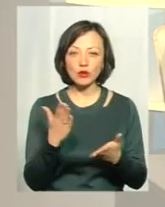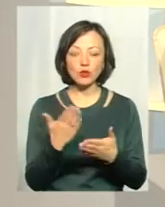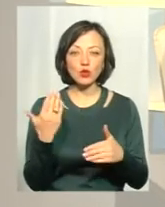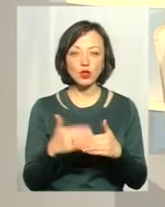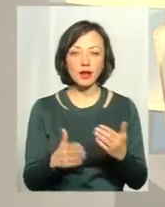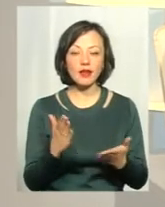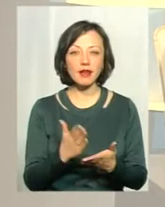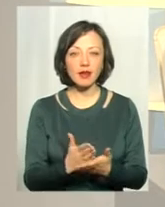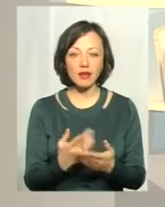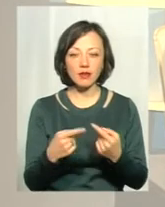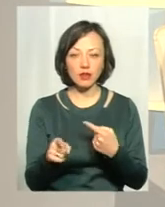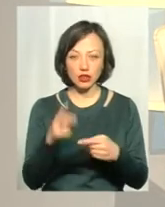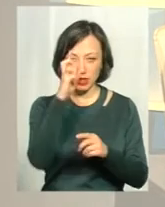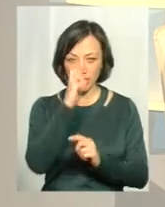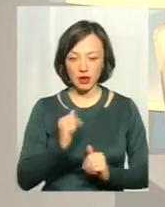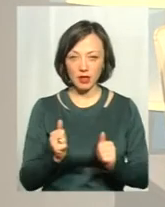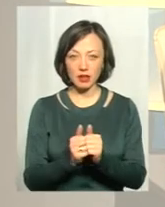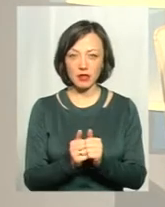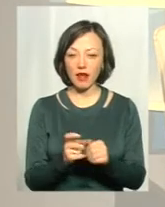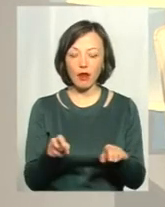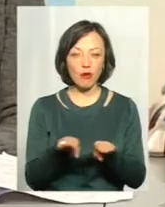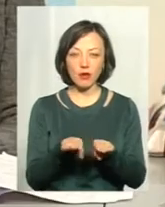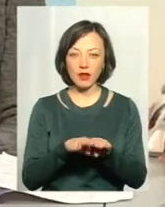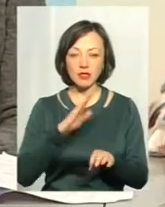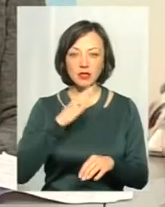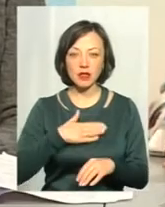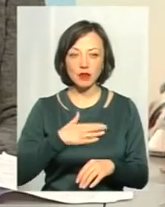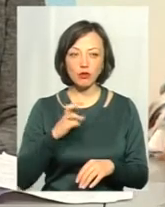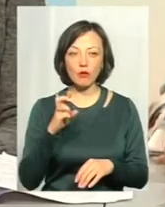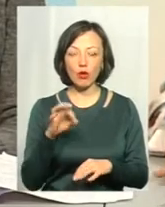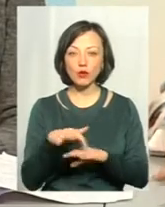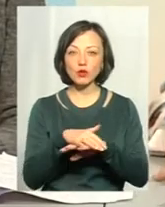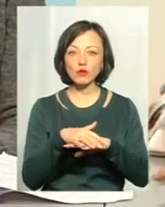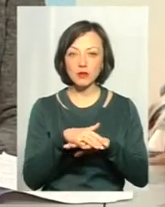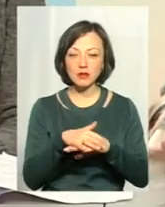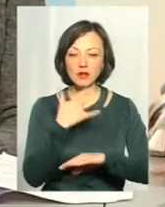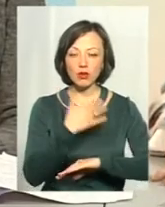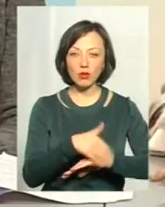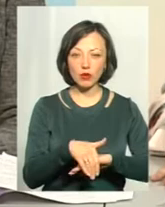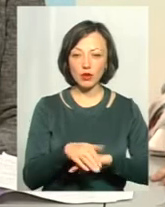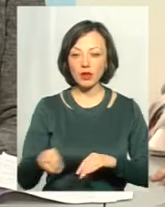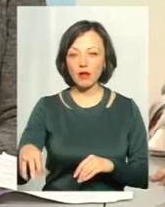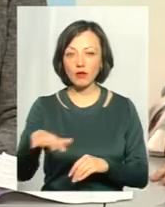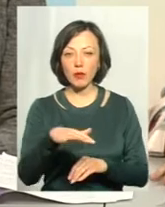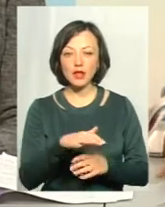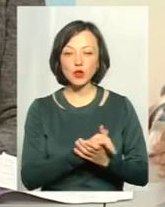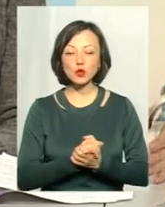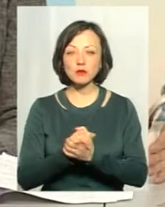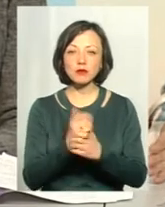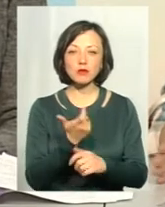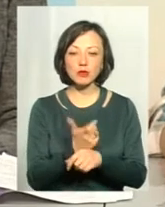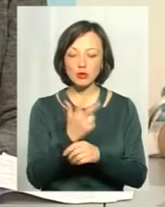є в інших країнах? Ні, його не порівняти з нашим, тому що суспільство за кордоном, європейське суспільство, воно